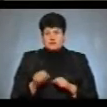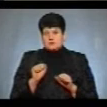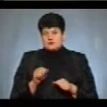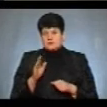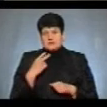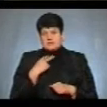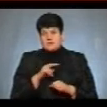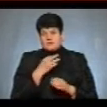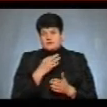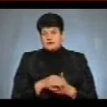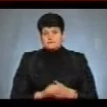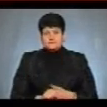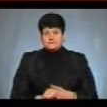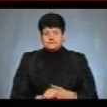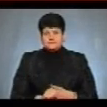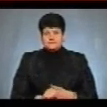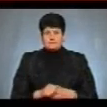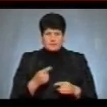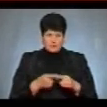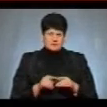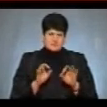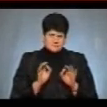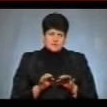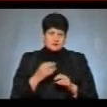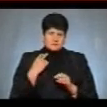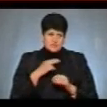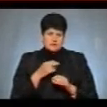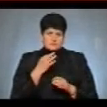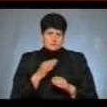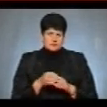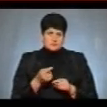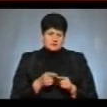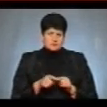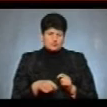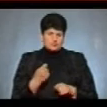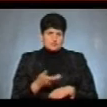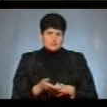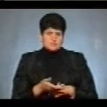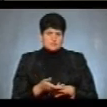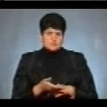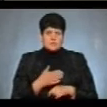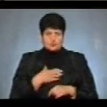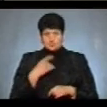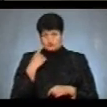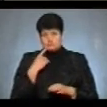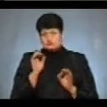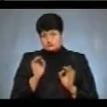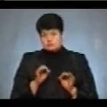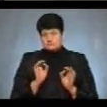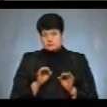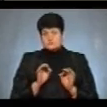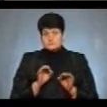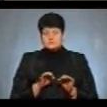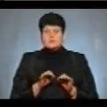кримінальну відповідальність. От чи виправдана ця кримінальна відповідальність за такого виду порушення? На мою думку, так, тому